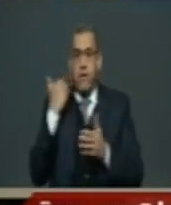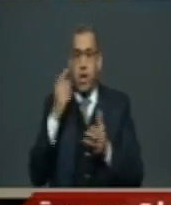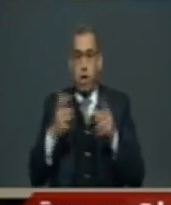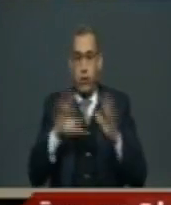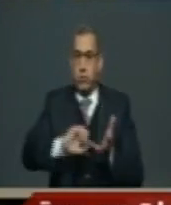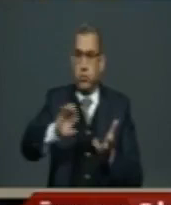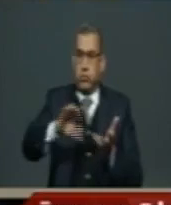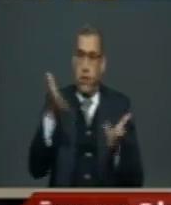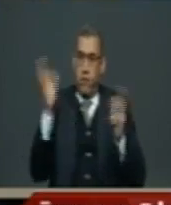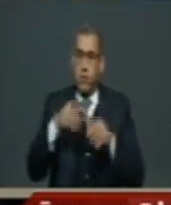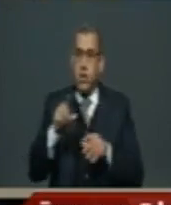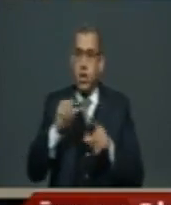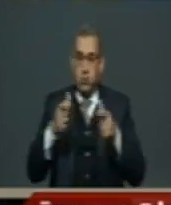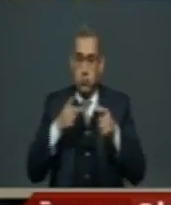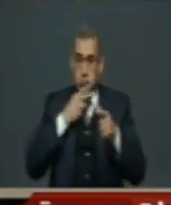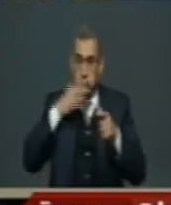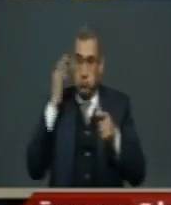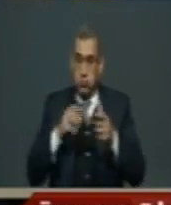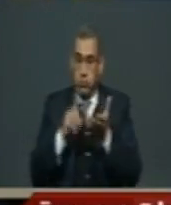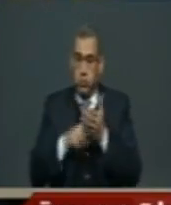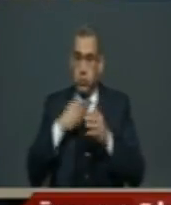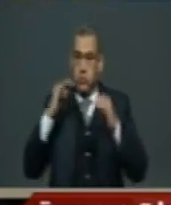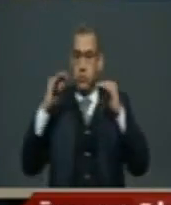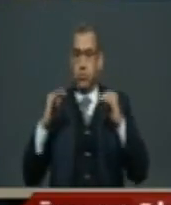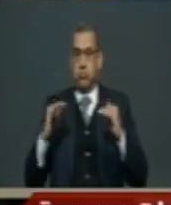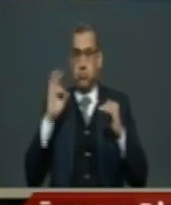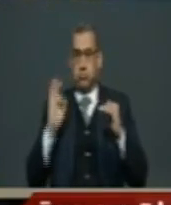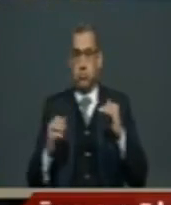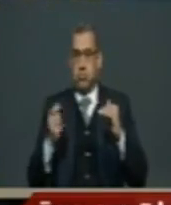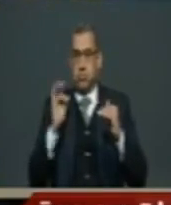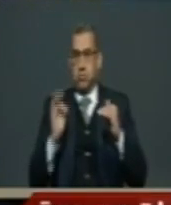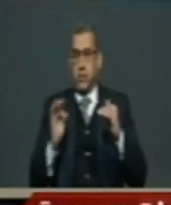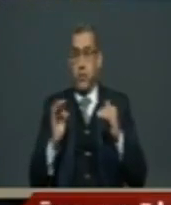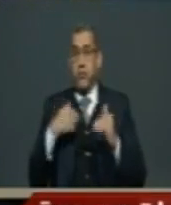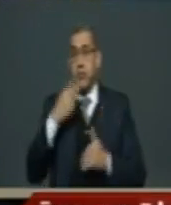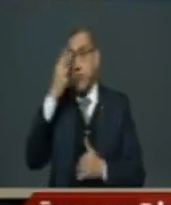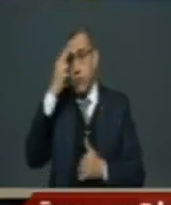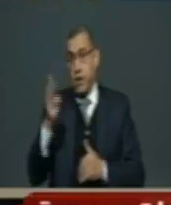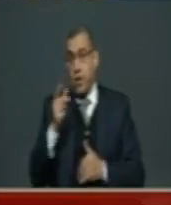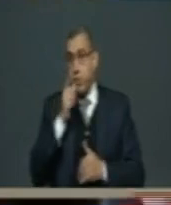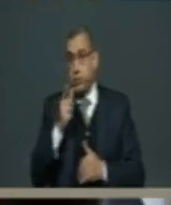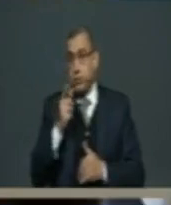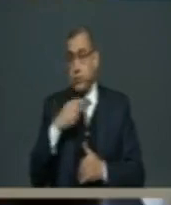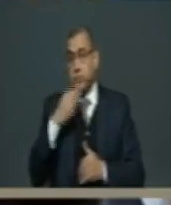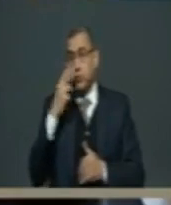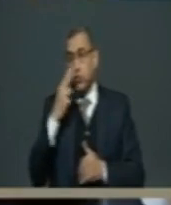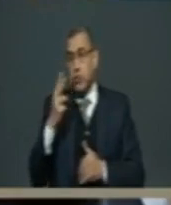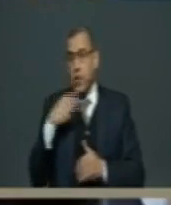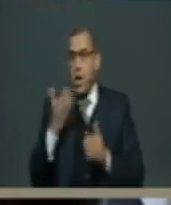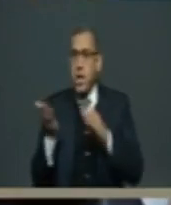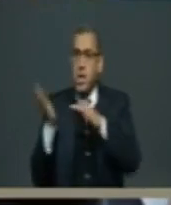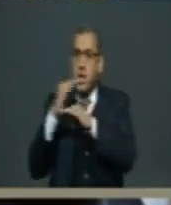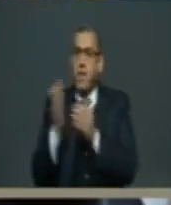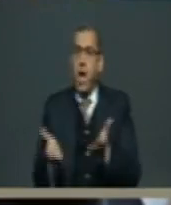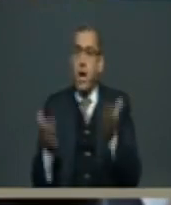بجودة جيدة، هنا ساعتها هنضبط الاسعار. لما نبص بقى لاكبر اضافة حقيقة هو